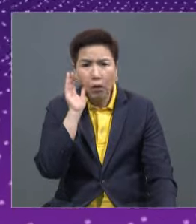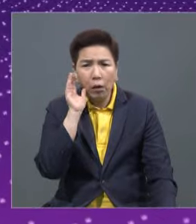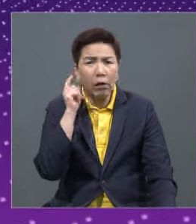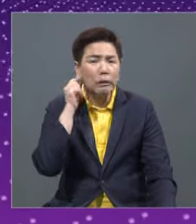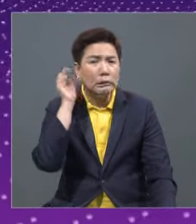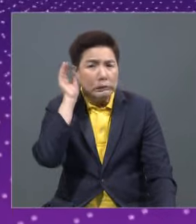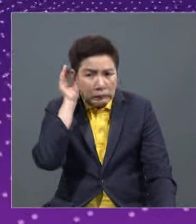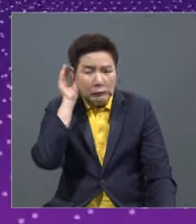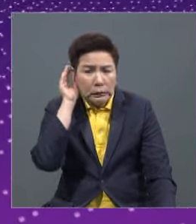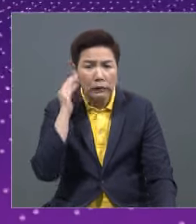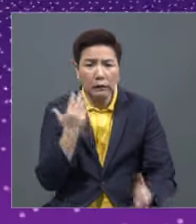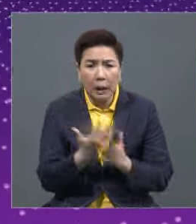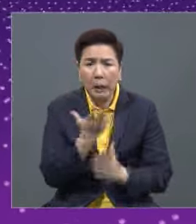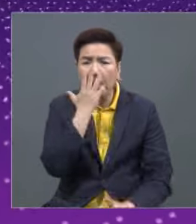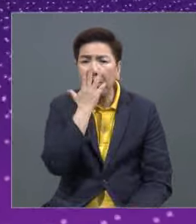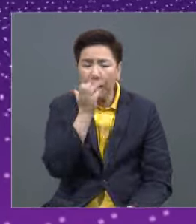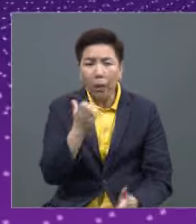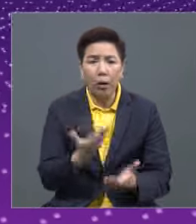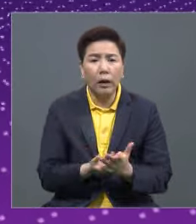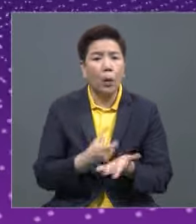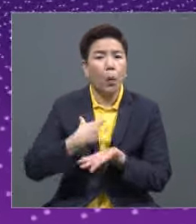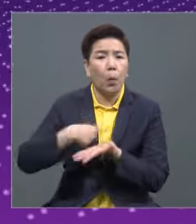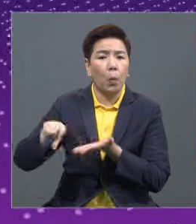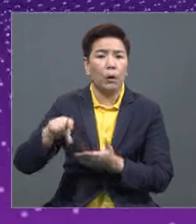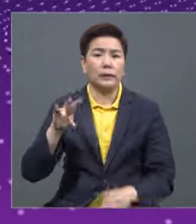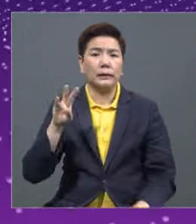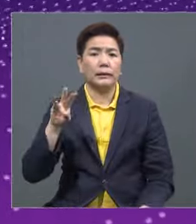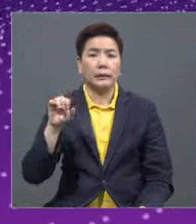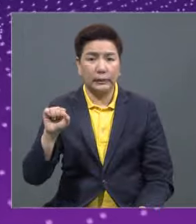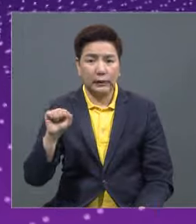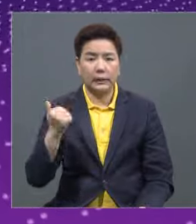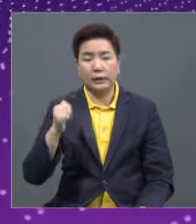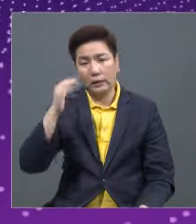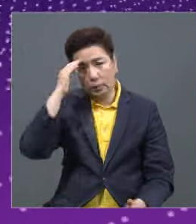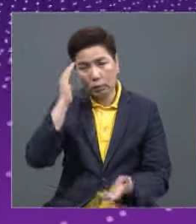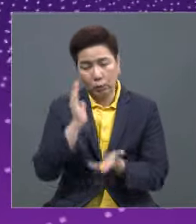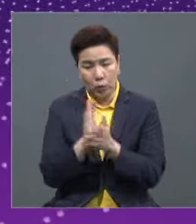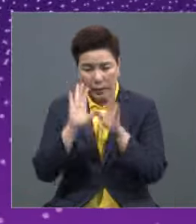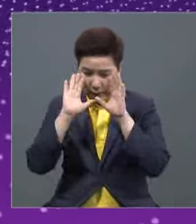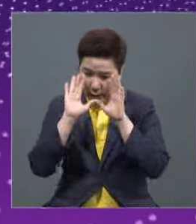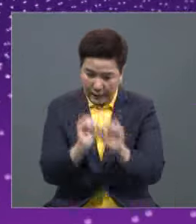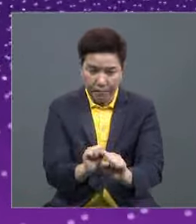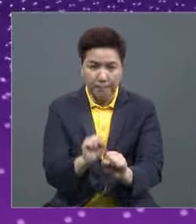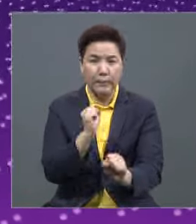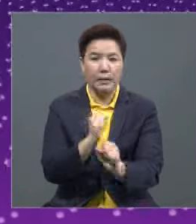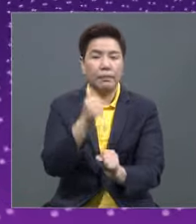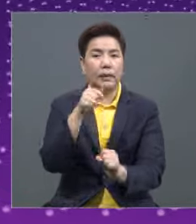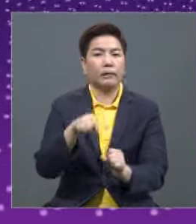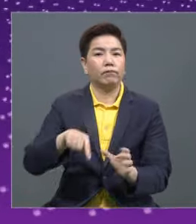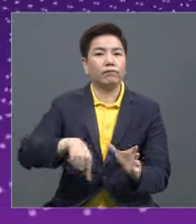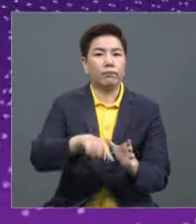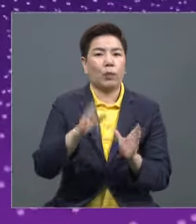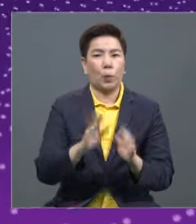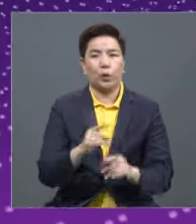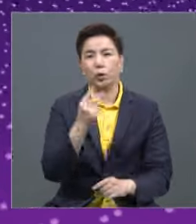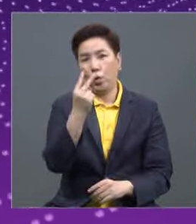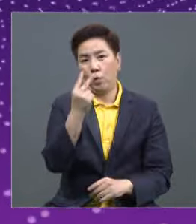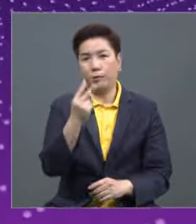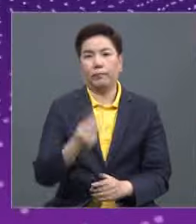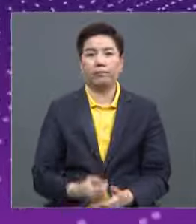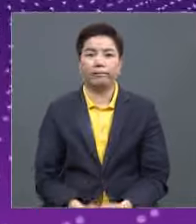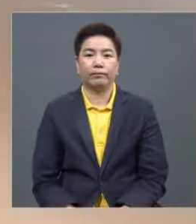เนี้ยเสียหายไปร่วม700,000บาททีเดียวนะครับล่าสุดตำรวจไซเบอร์ก็สามารถจับกุมเครือข่ายมิจฉาชีพทั้ง 2คนได้แล้ว